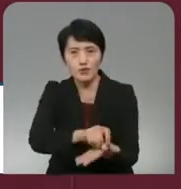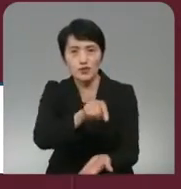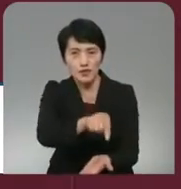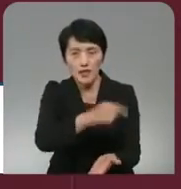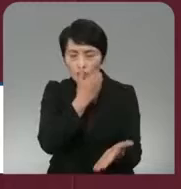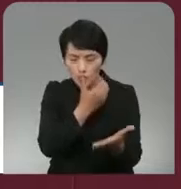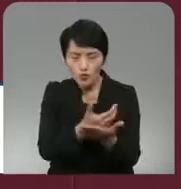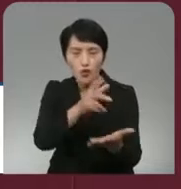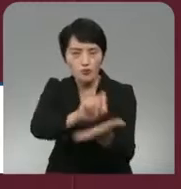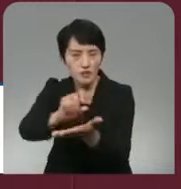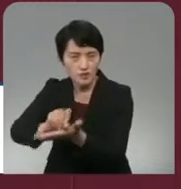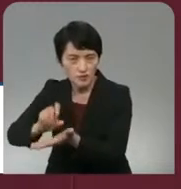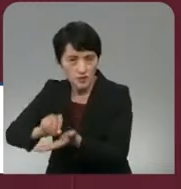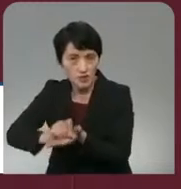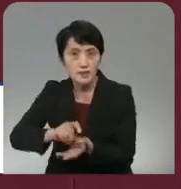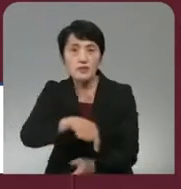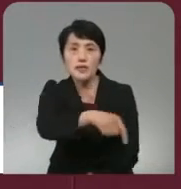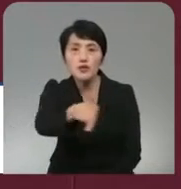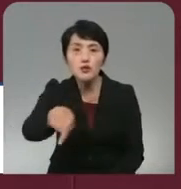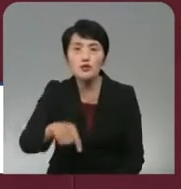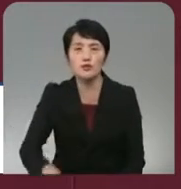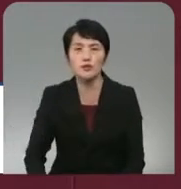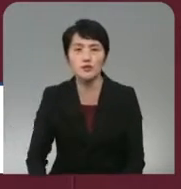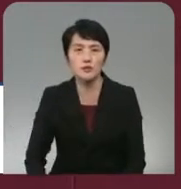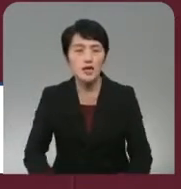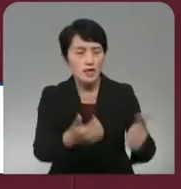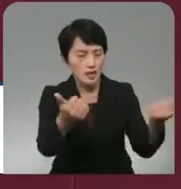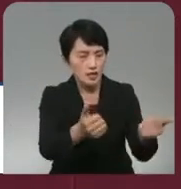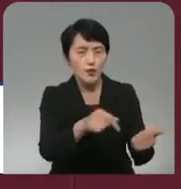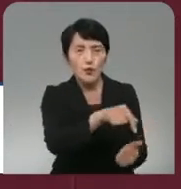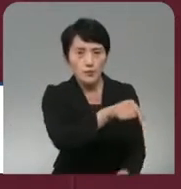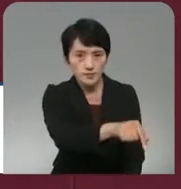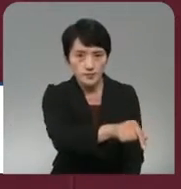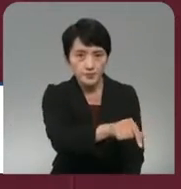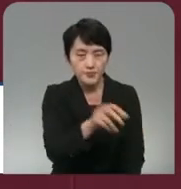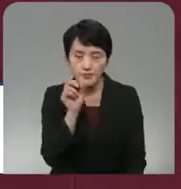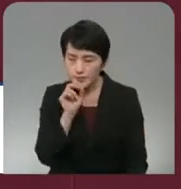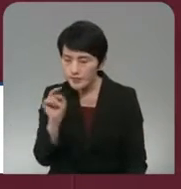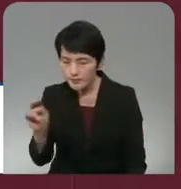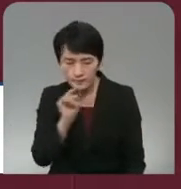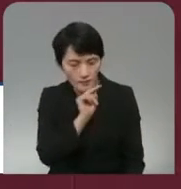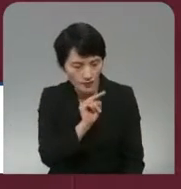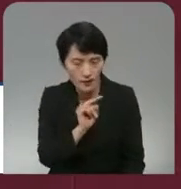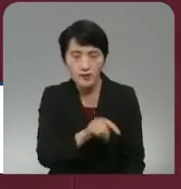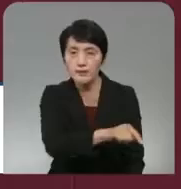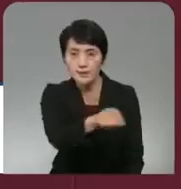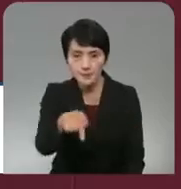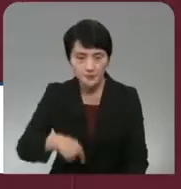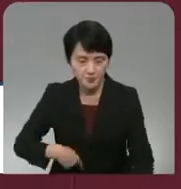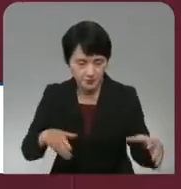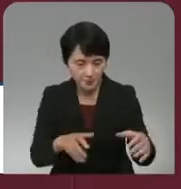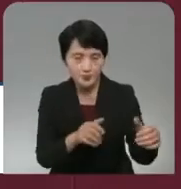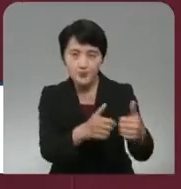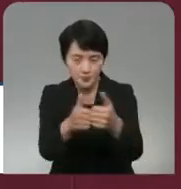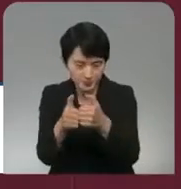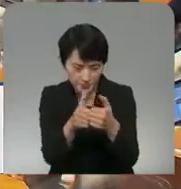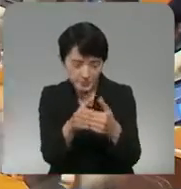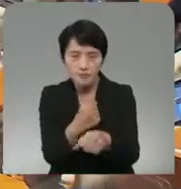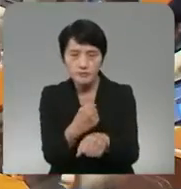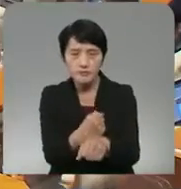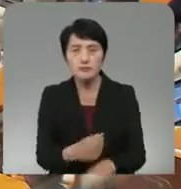национальной пенсионной образовательной трудовой систем отметив что если такие усилия не будут предприняты